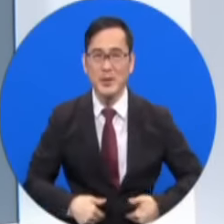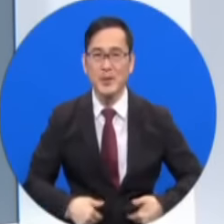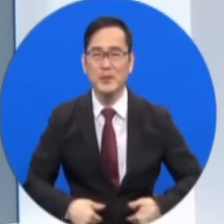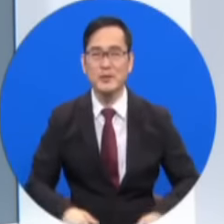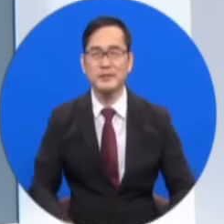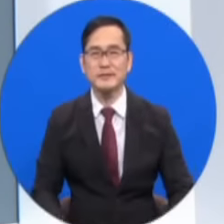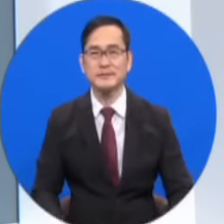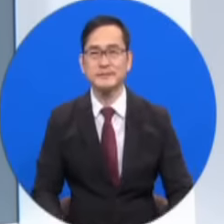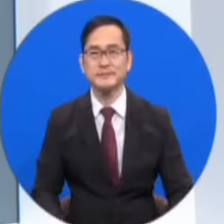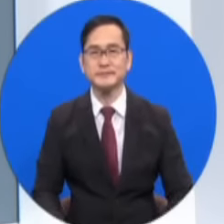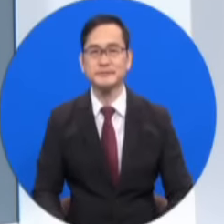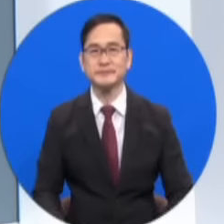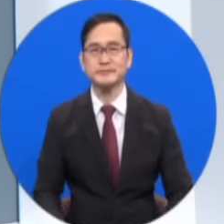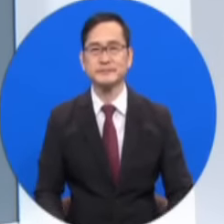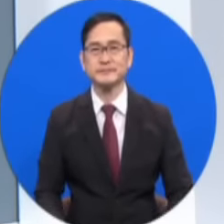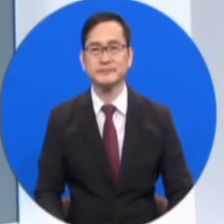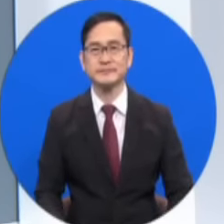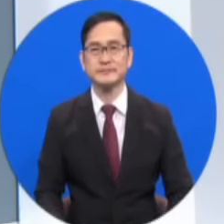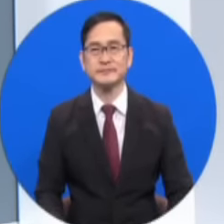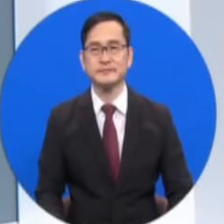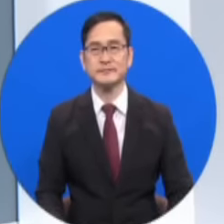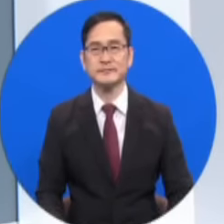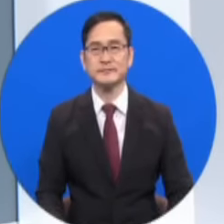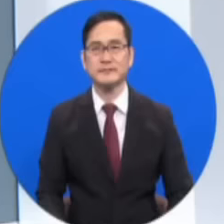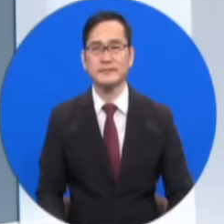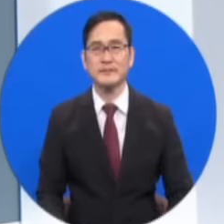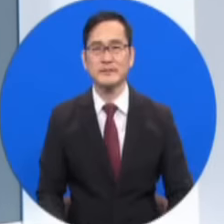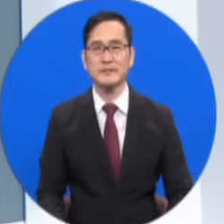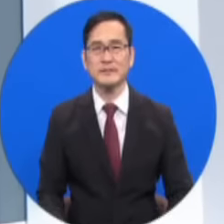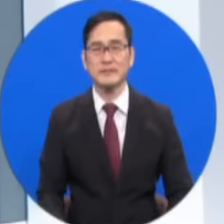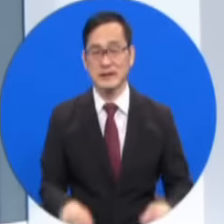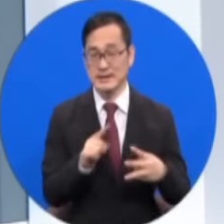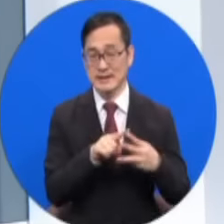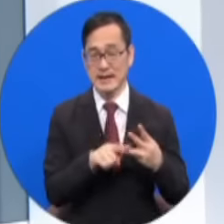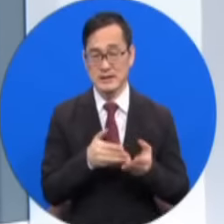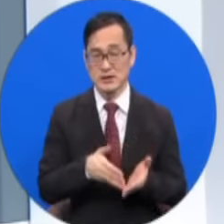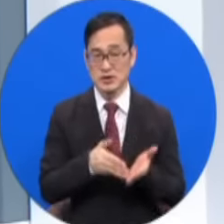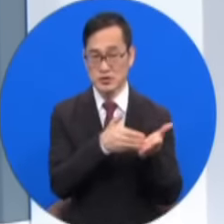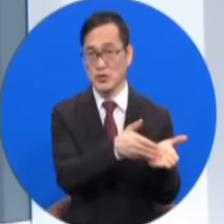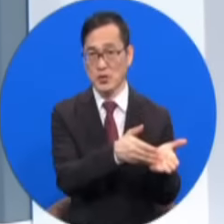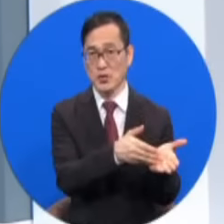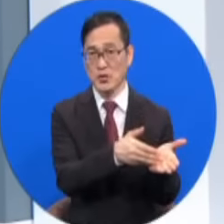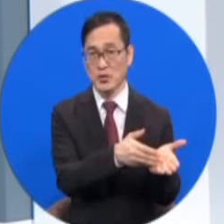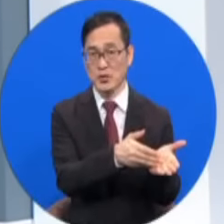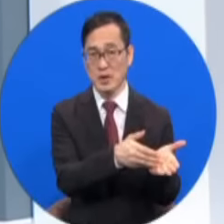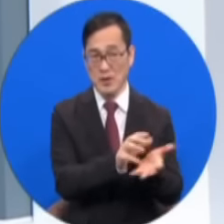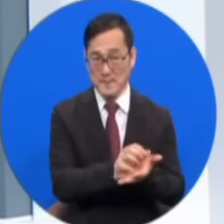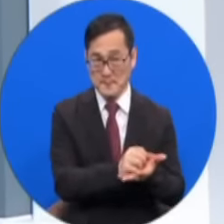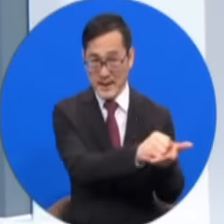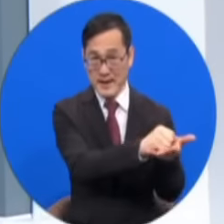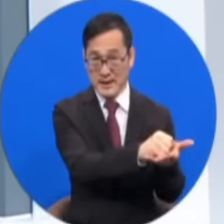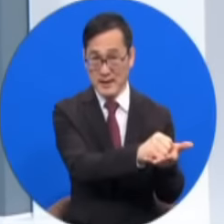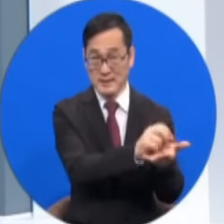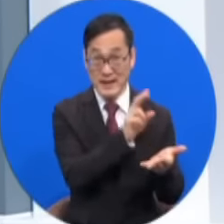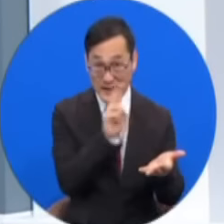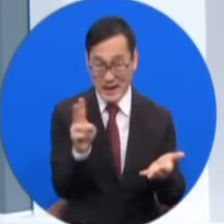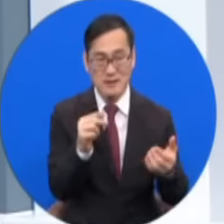활동 중단 또한 가지 그 의혹 해소 이런 세 가지 포함한 여기서부터 시작된다고 보여지는 거예요 그렇게